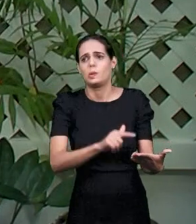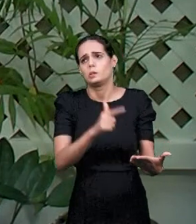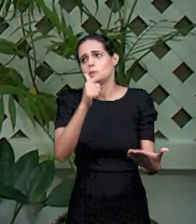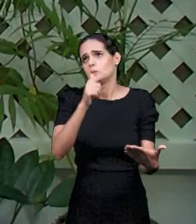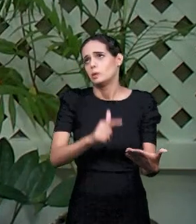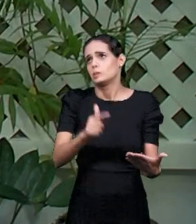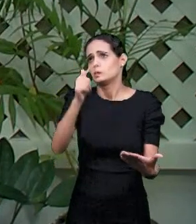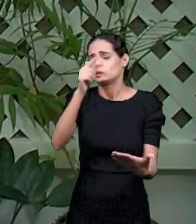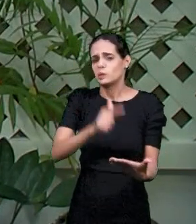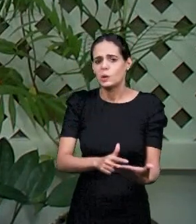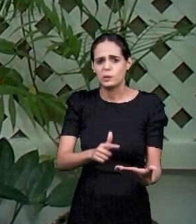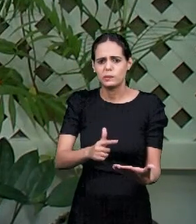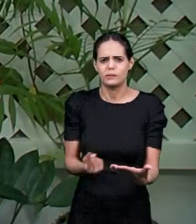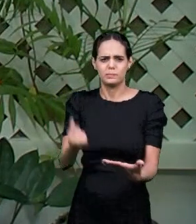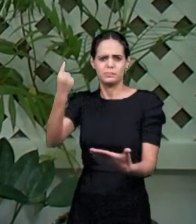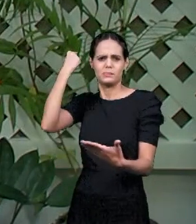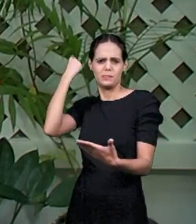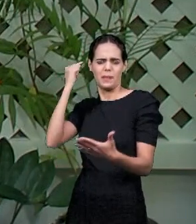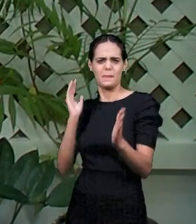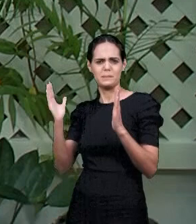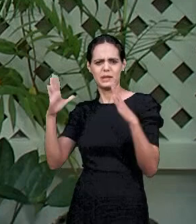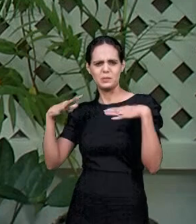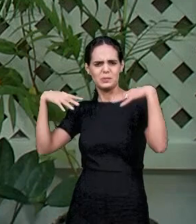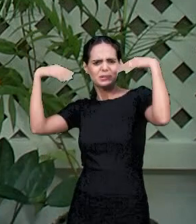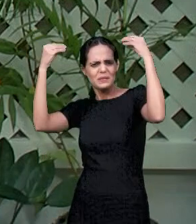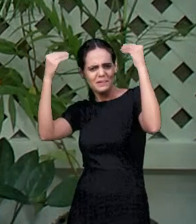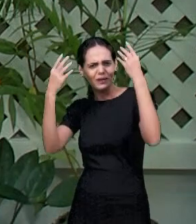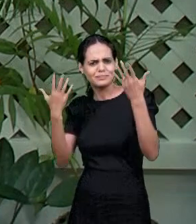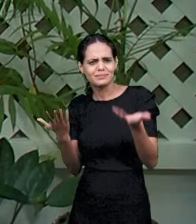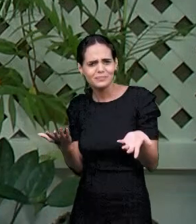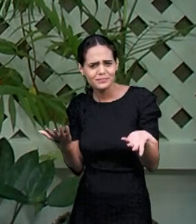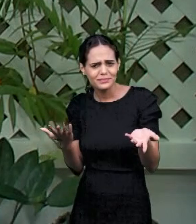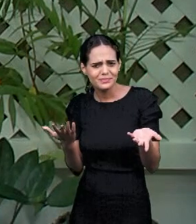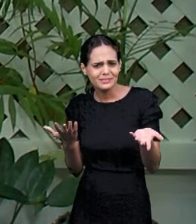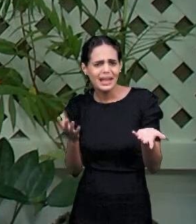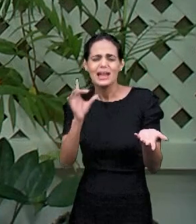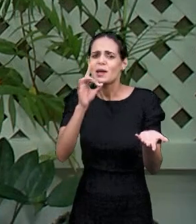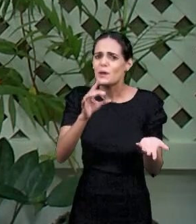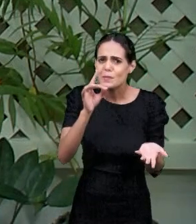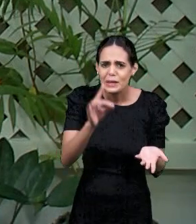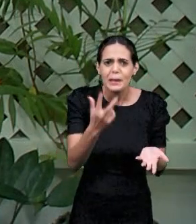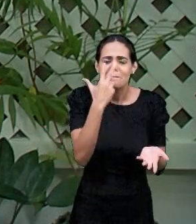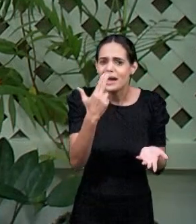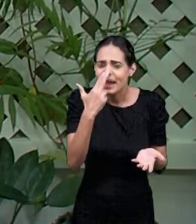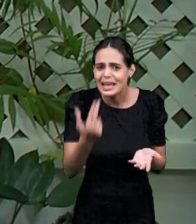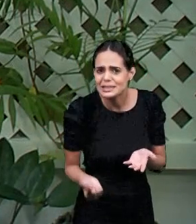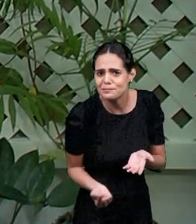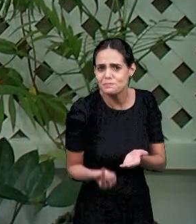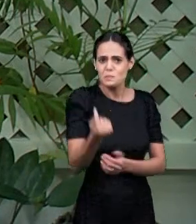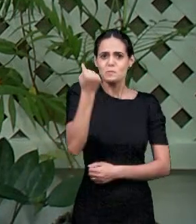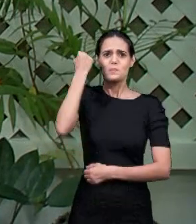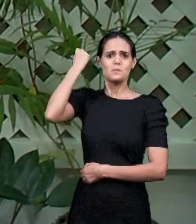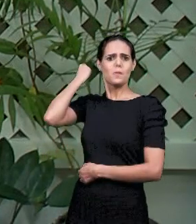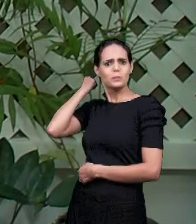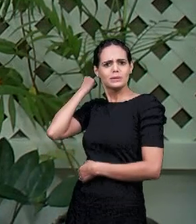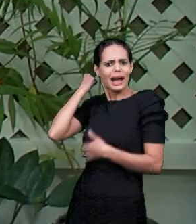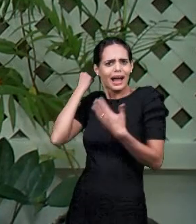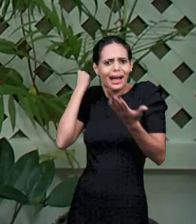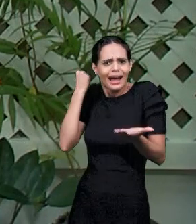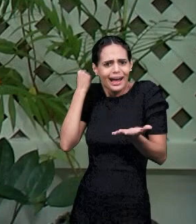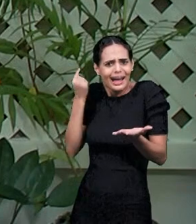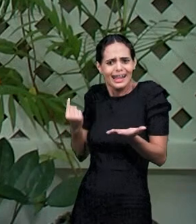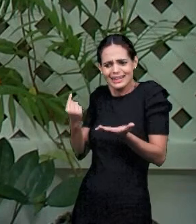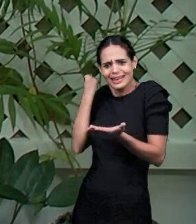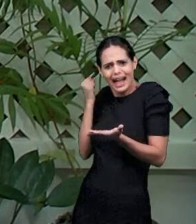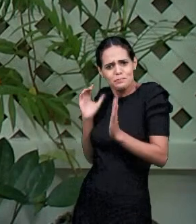donc de répéter des choses qui étaient données à la période médiévale. Donc, revenir en arrière, quelques-uns sont en